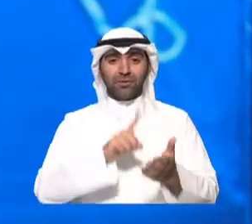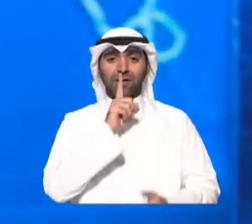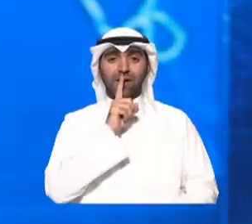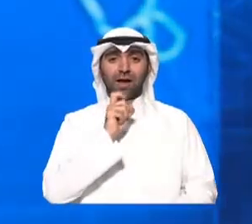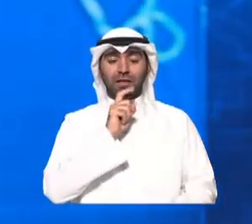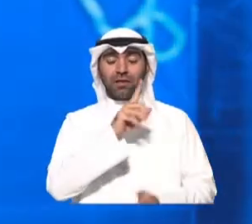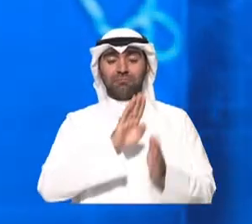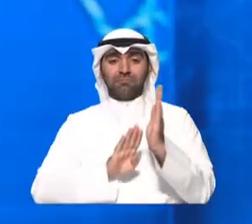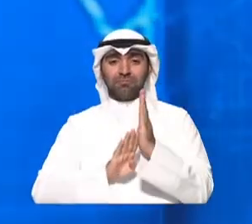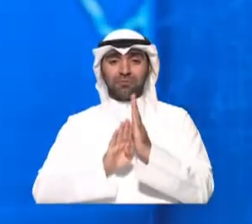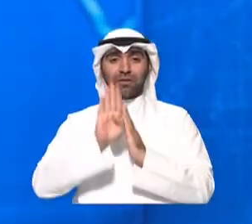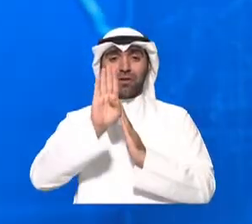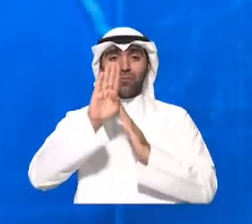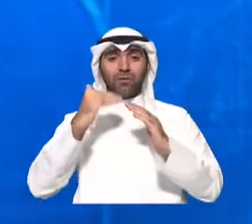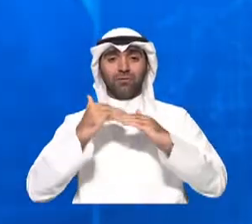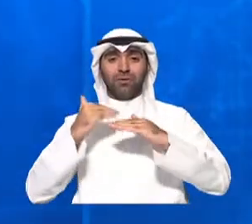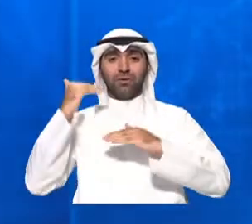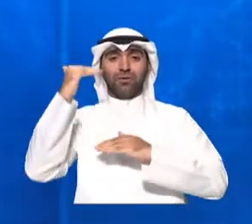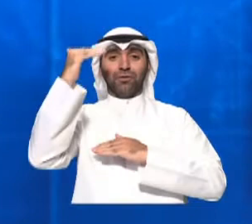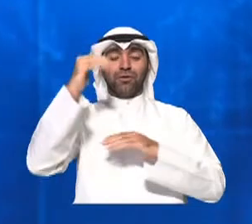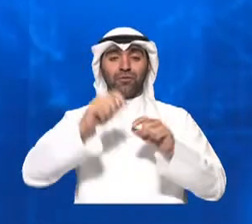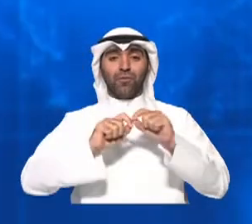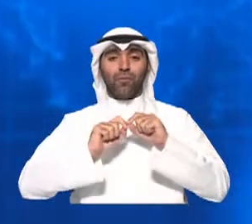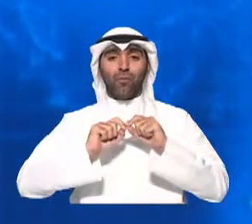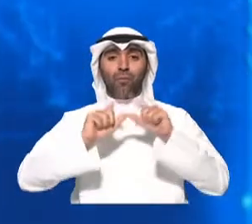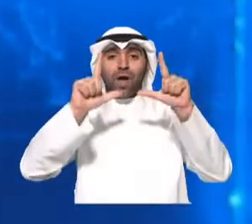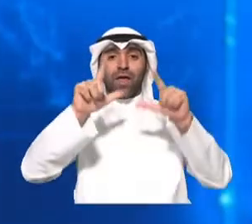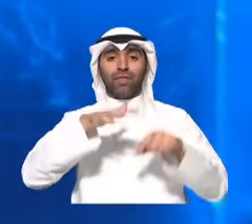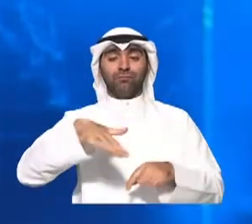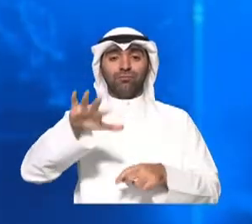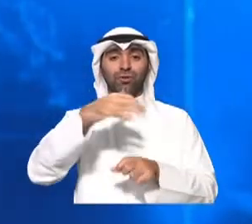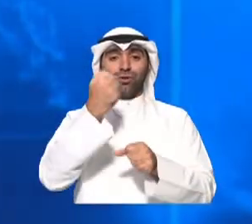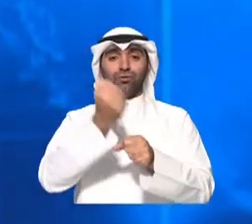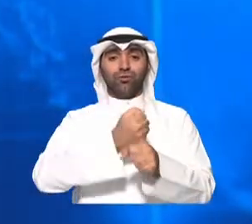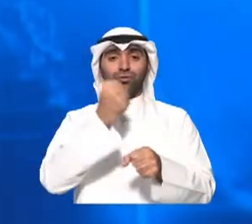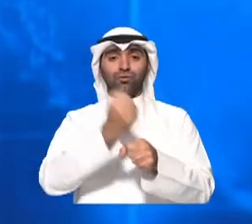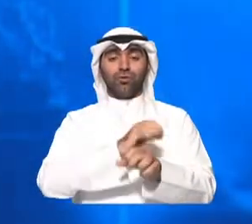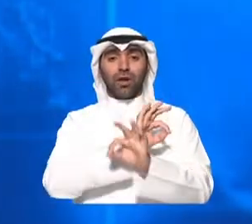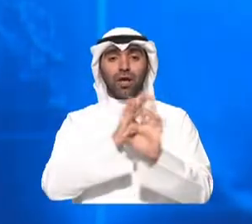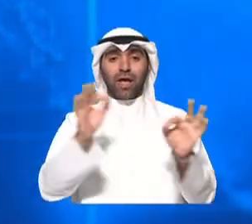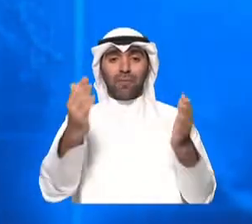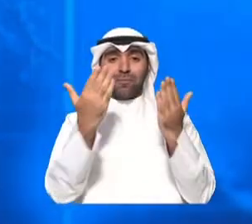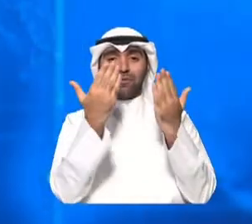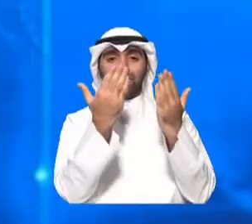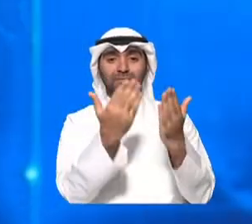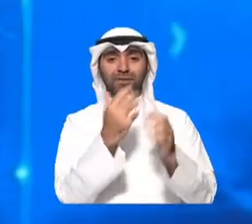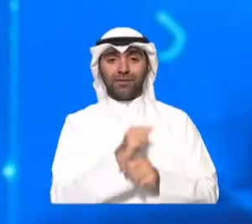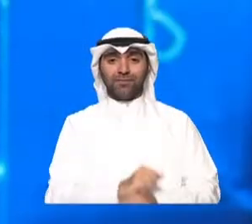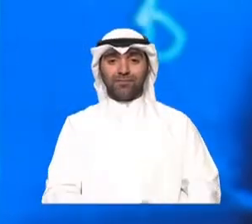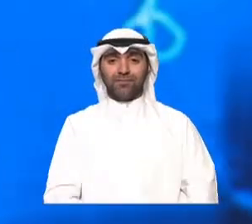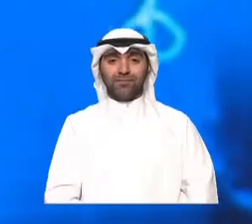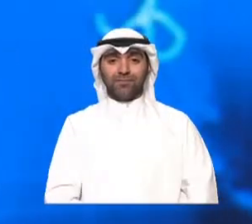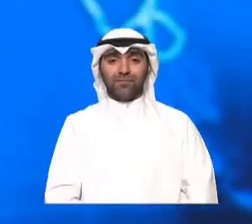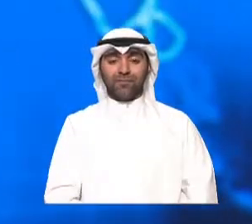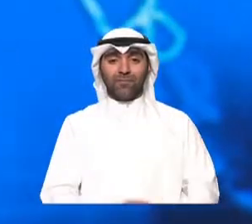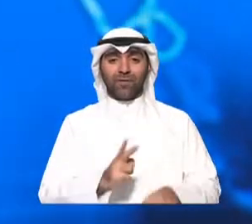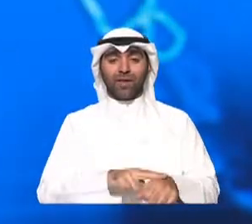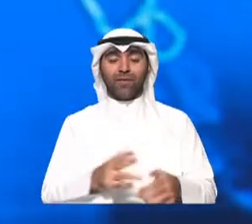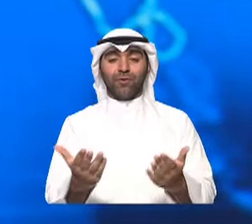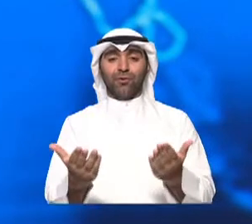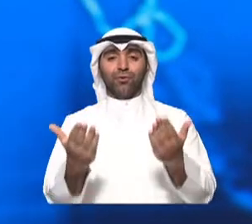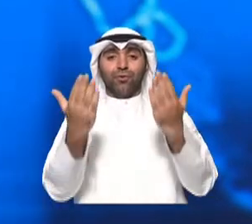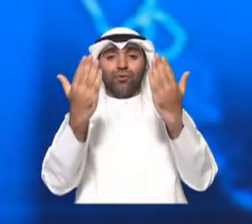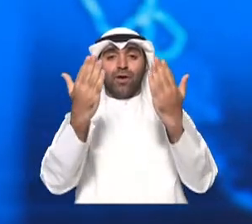قطر الشقيقة في عهد سموه من إنجازات حضارية بارزة شملت مختلف المجالات، سائلا سموه